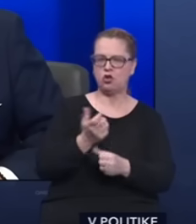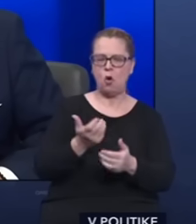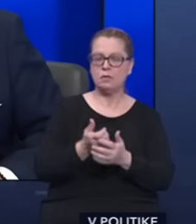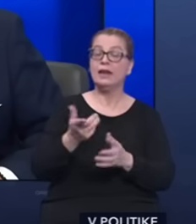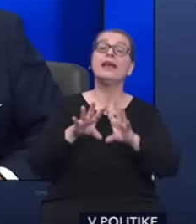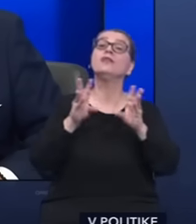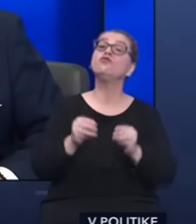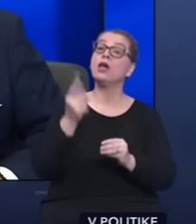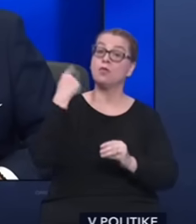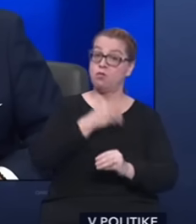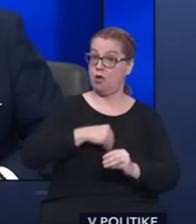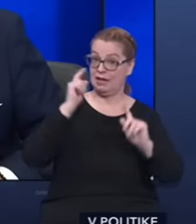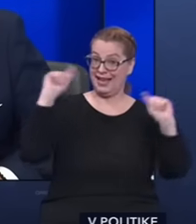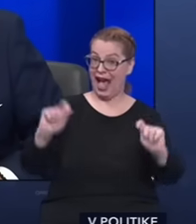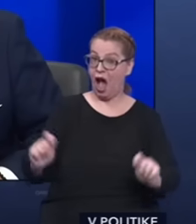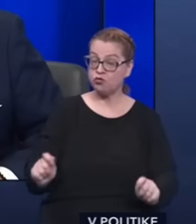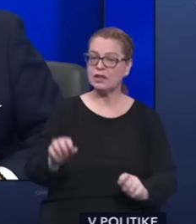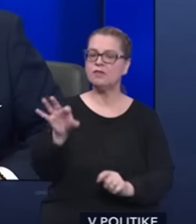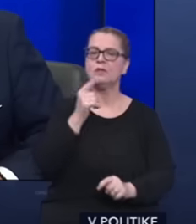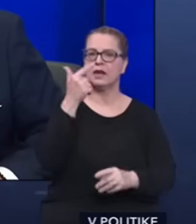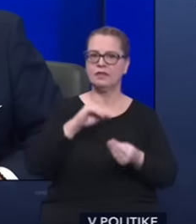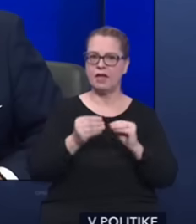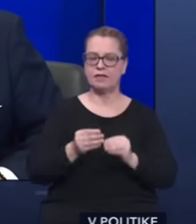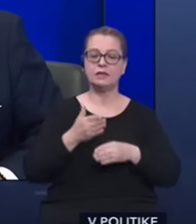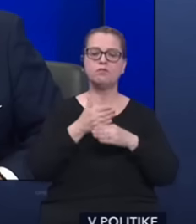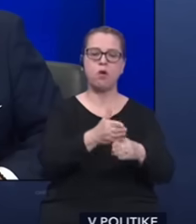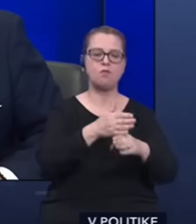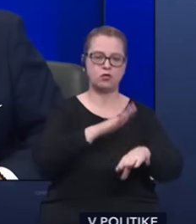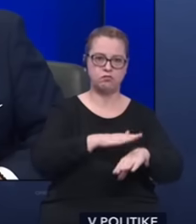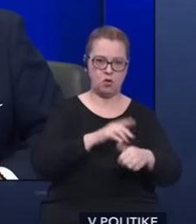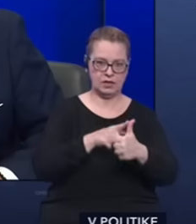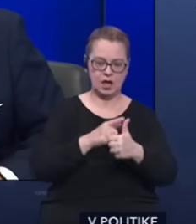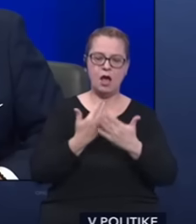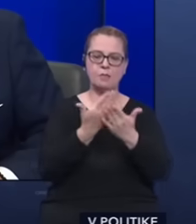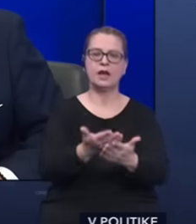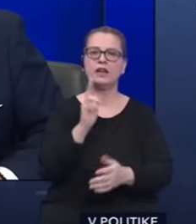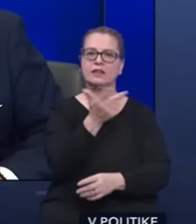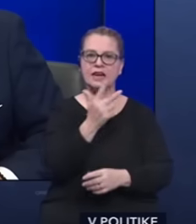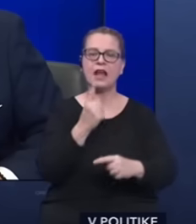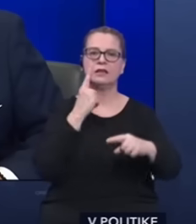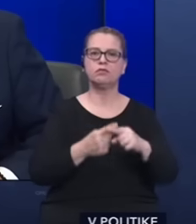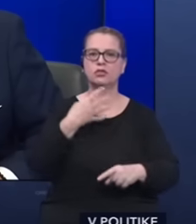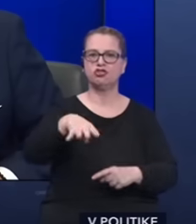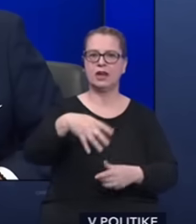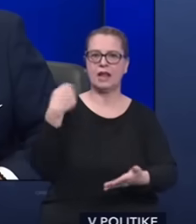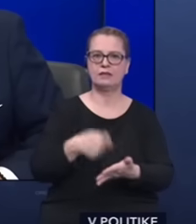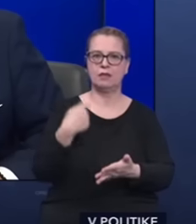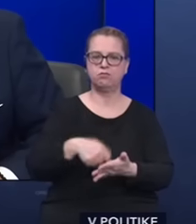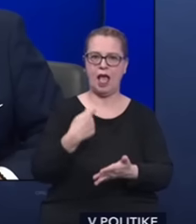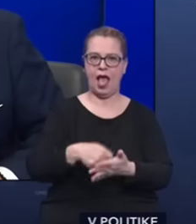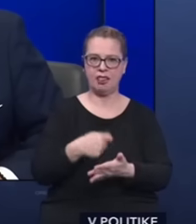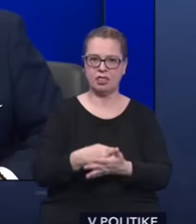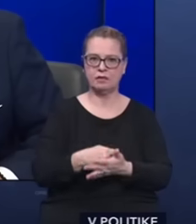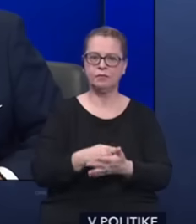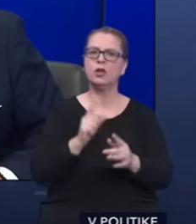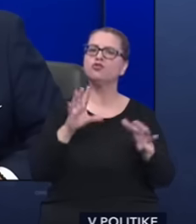všetky tieto kauzy, tak ste si vybrali dve veci. A to, že pomoc podnikateľom a predložili ste 13. a 14. plát, ktorý bol ošetrený v